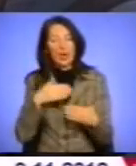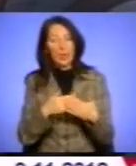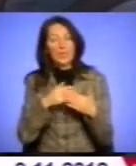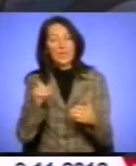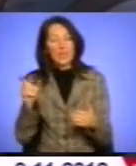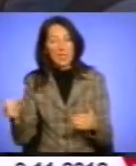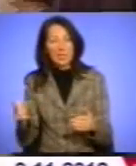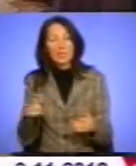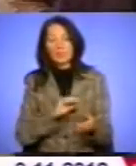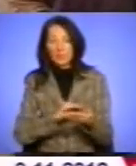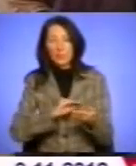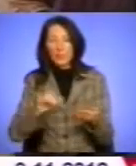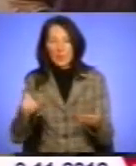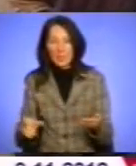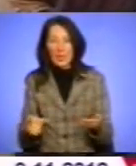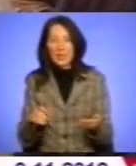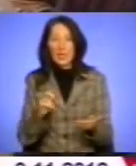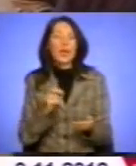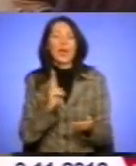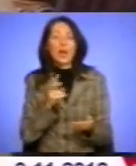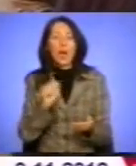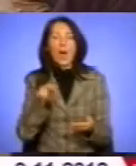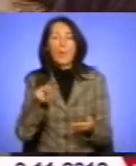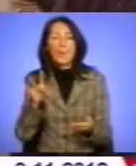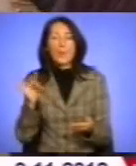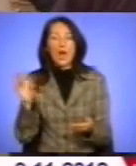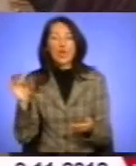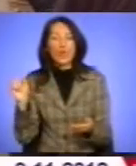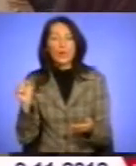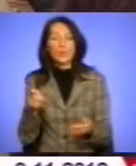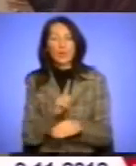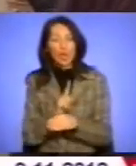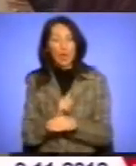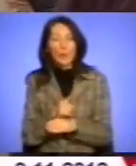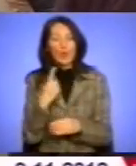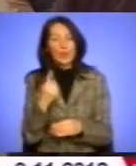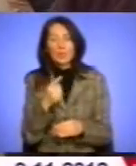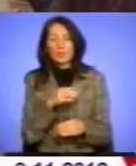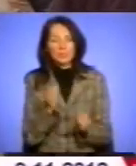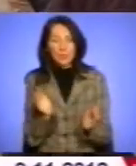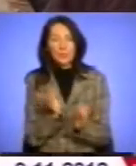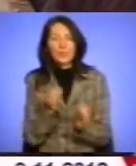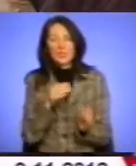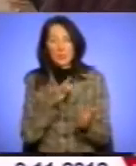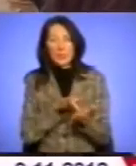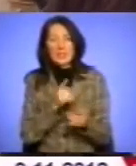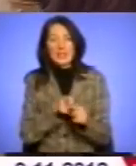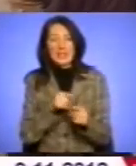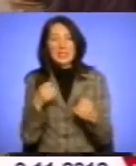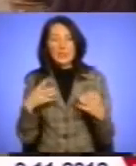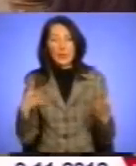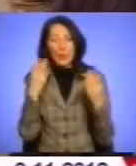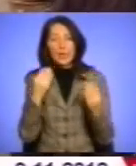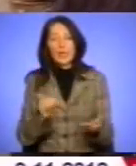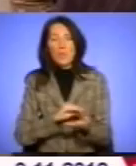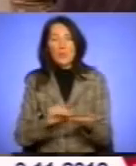та Дмитро Капранови. Тернопіль – одне з небагатьох міст в Україні, яке реально святкує День української писемності. Ми цим щиро і приємно